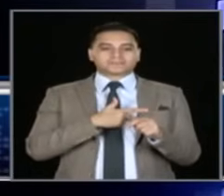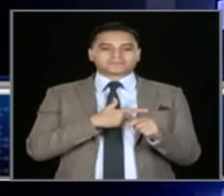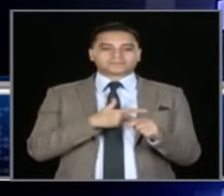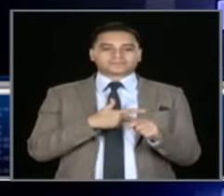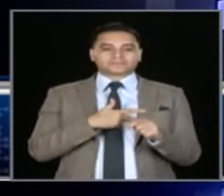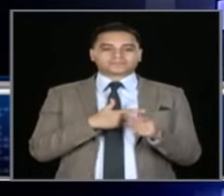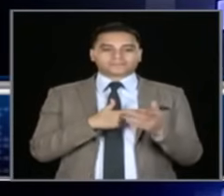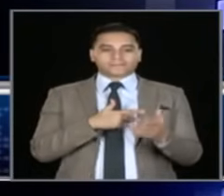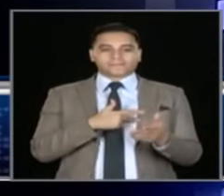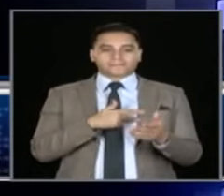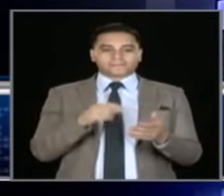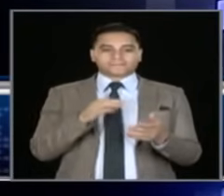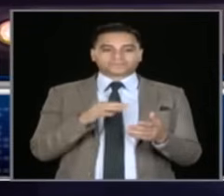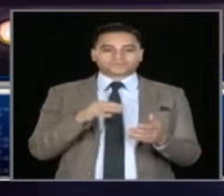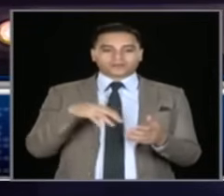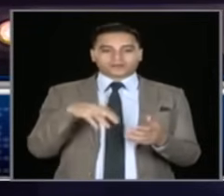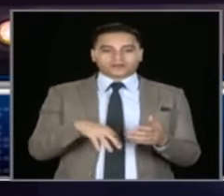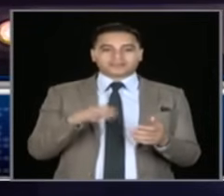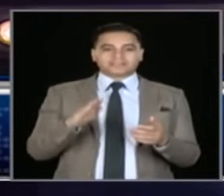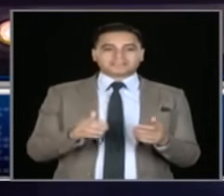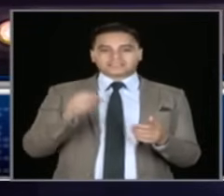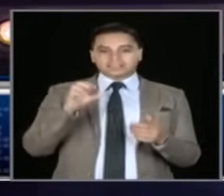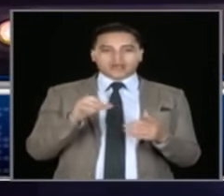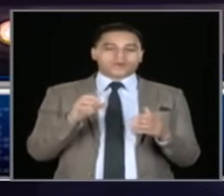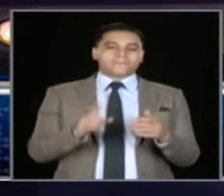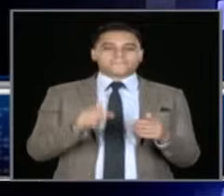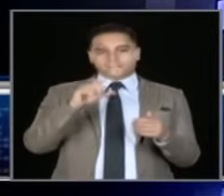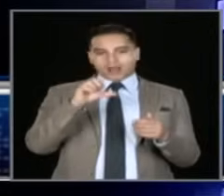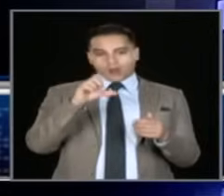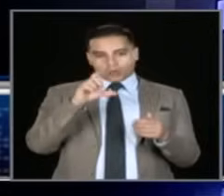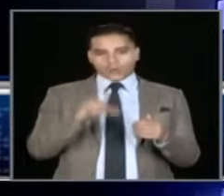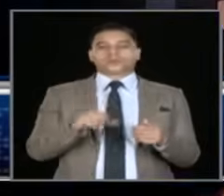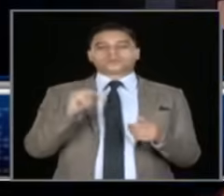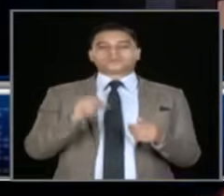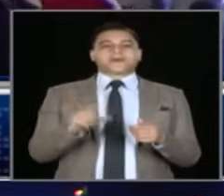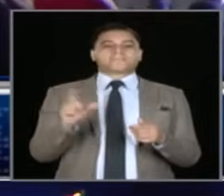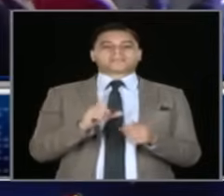نيماير. ساو باولو. ساو باولو، برافو عليك، إجابة صحيحة.